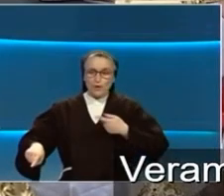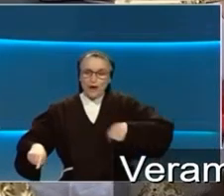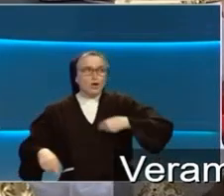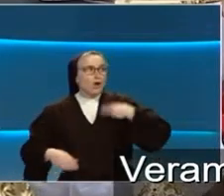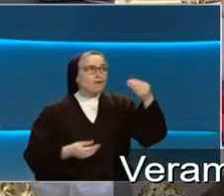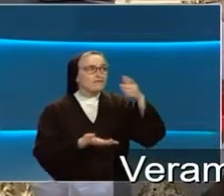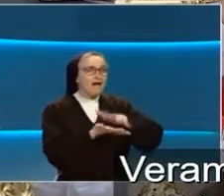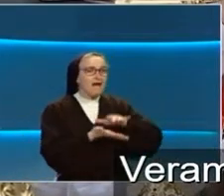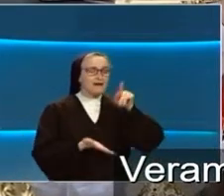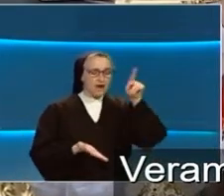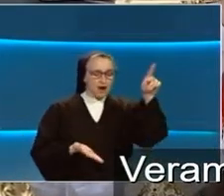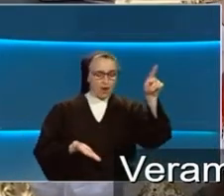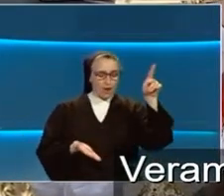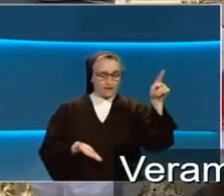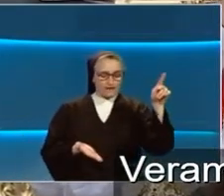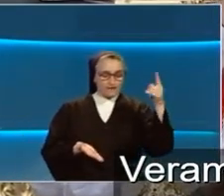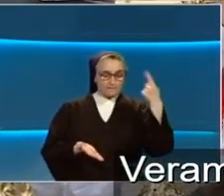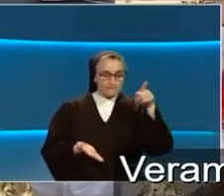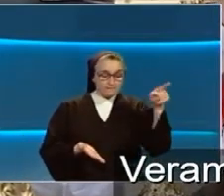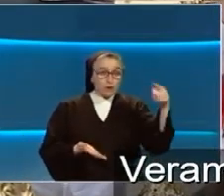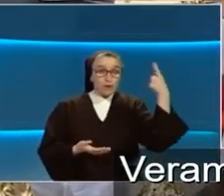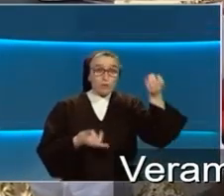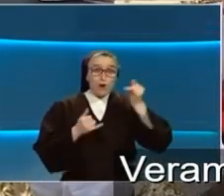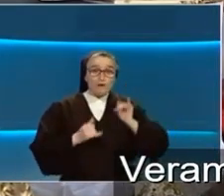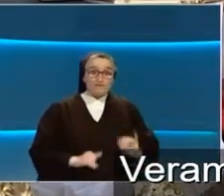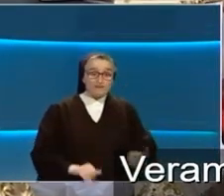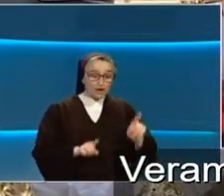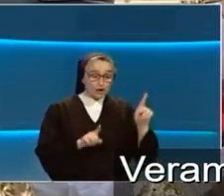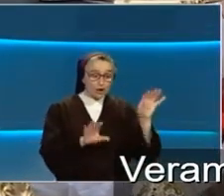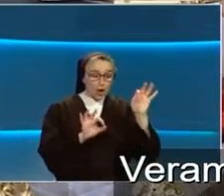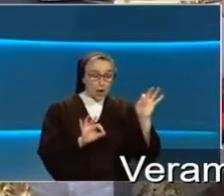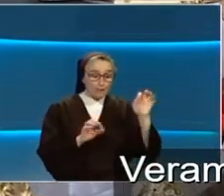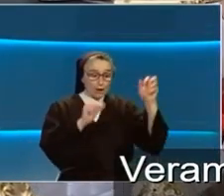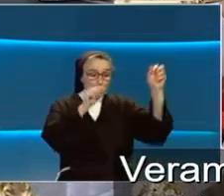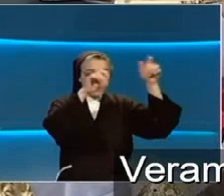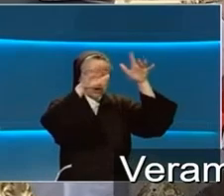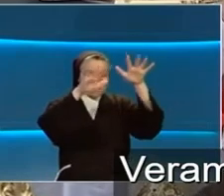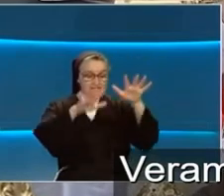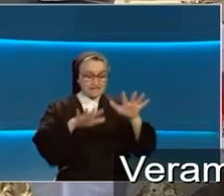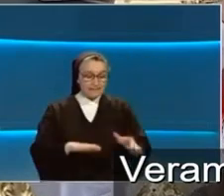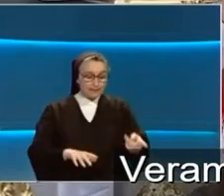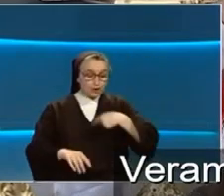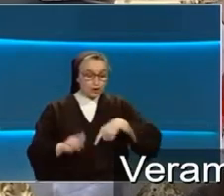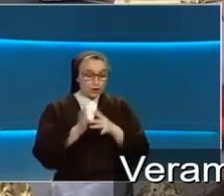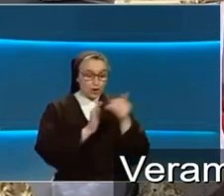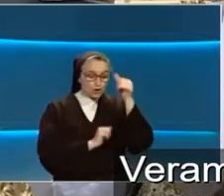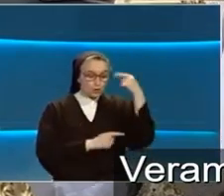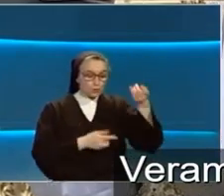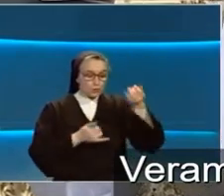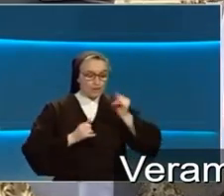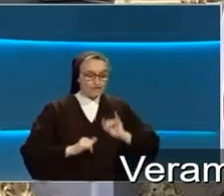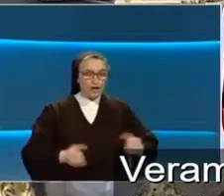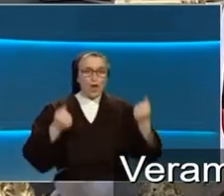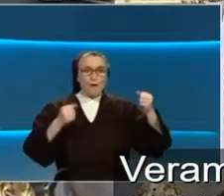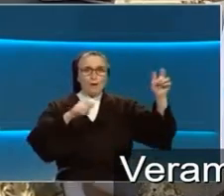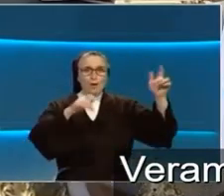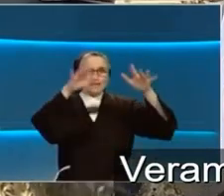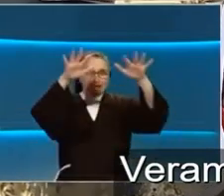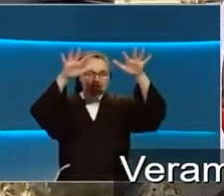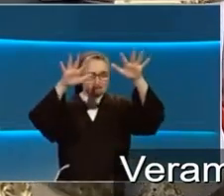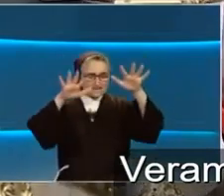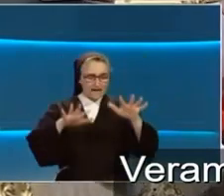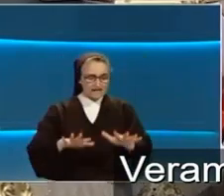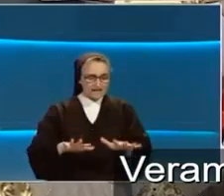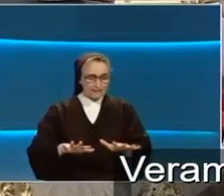filium tuum Iesum nostrum Iesum Christum, Spiritus Sancti operante virtute, vivificas